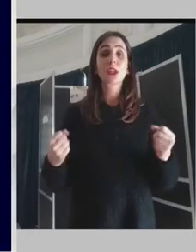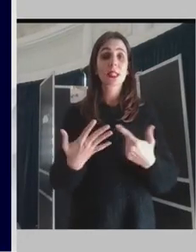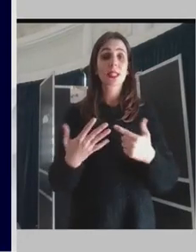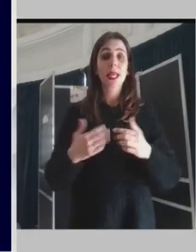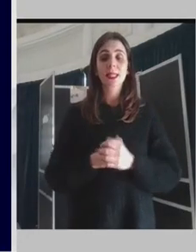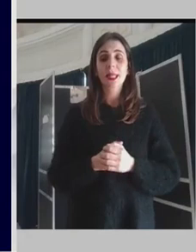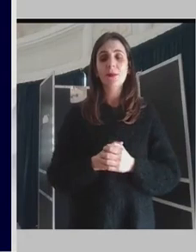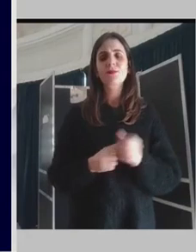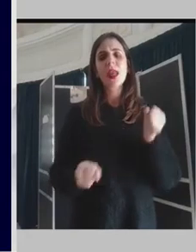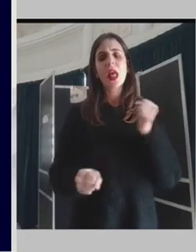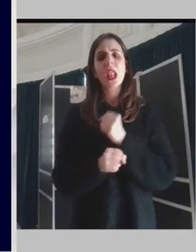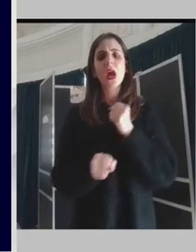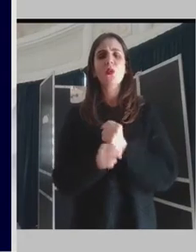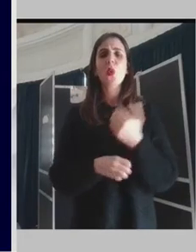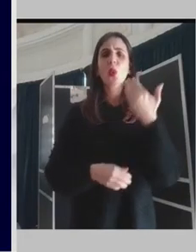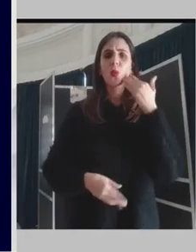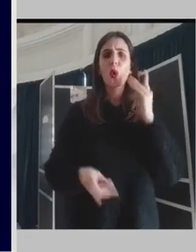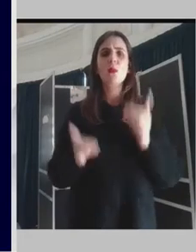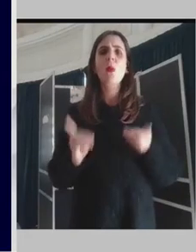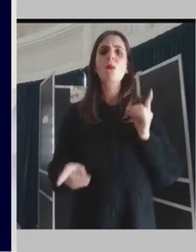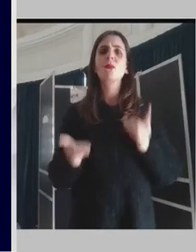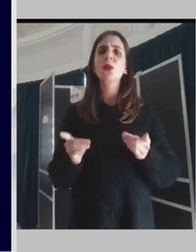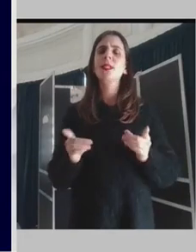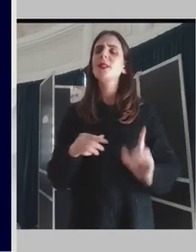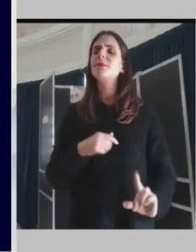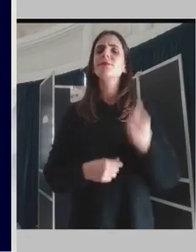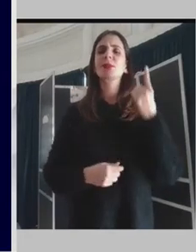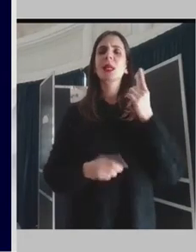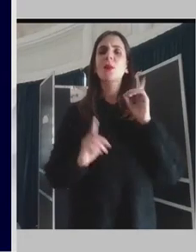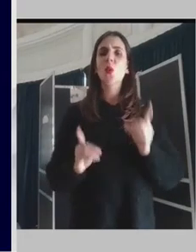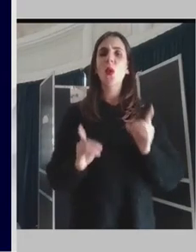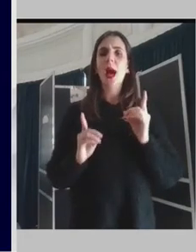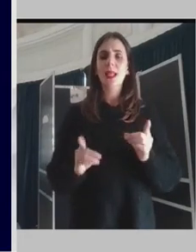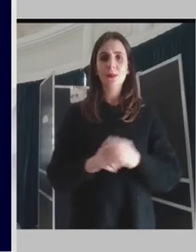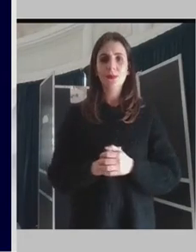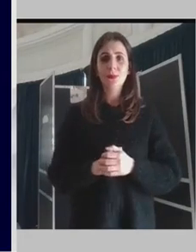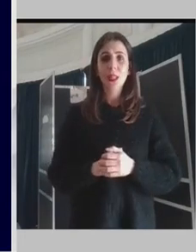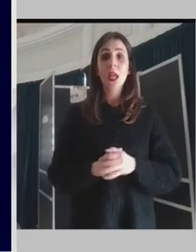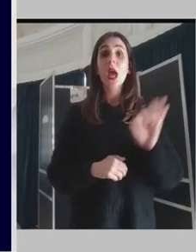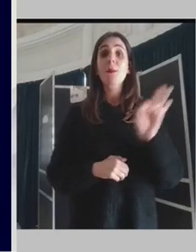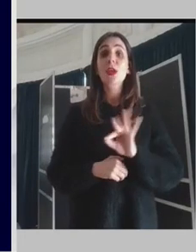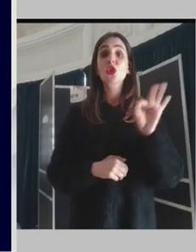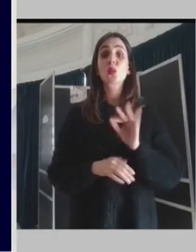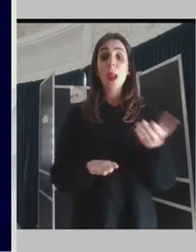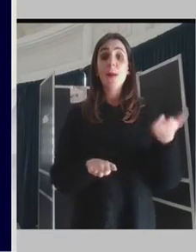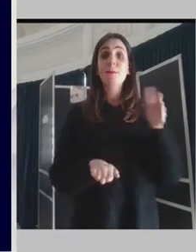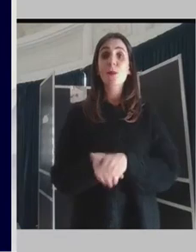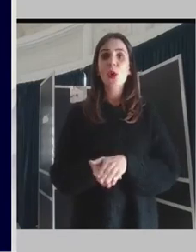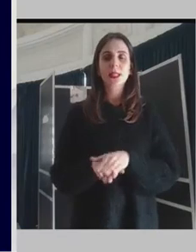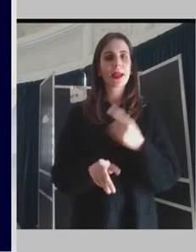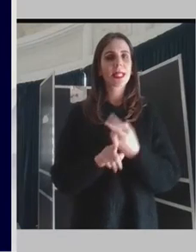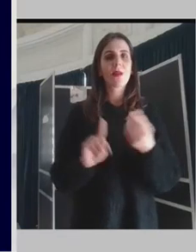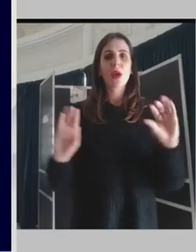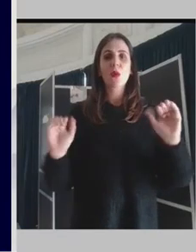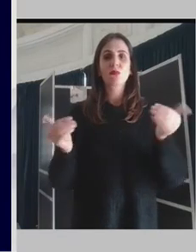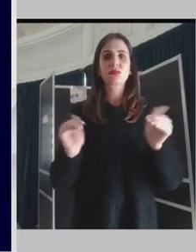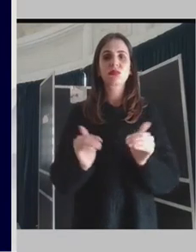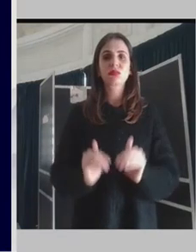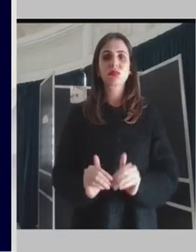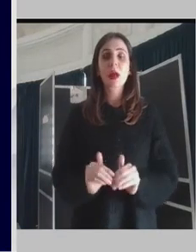politici dovrebbe essere assolutamente quello di ridurre drasticamente la mortalità. E la mortalità ha dei